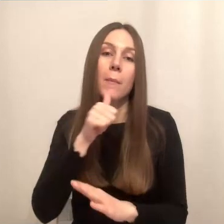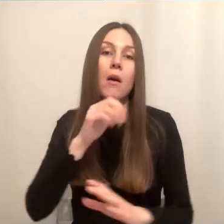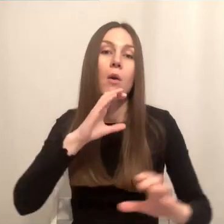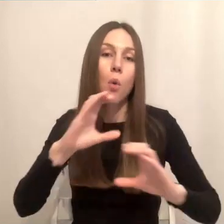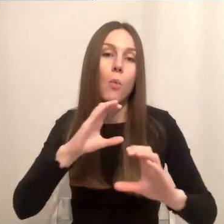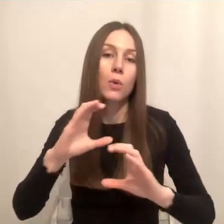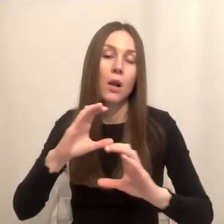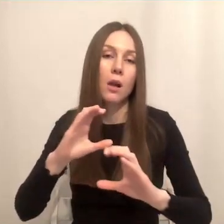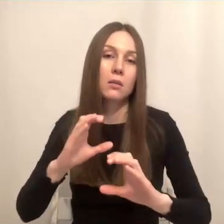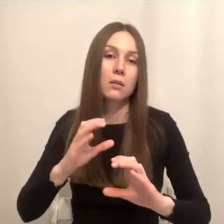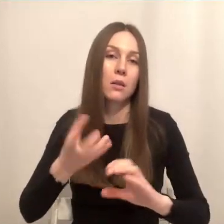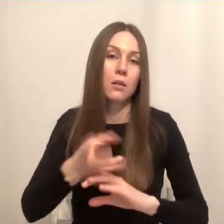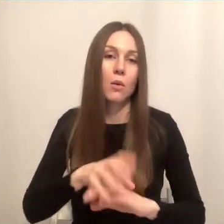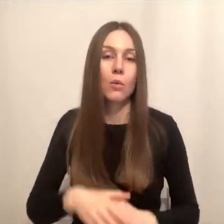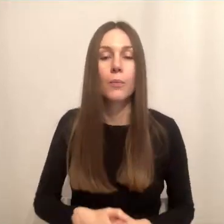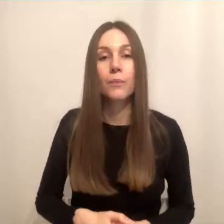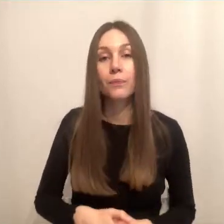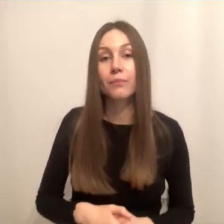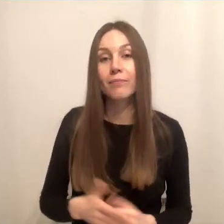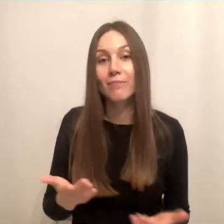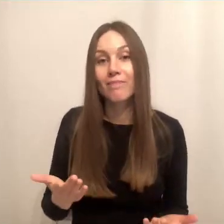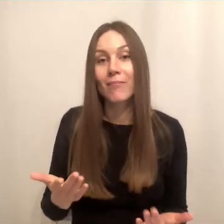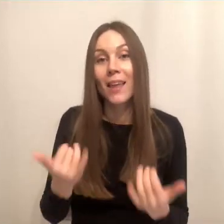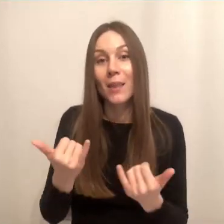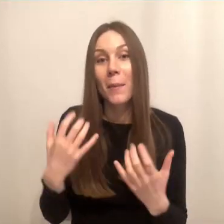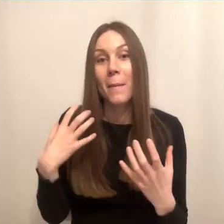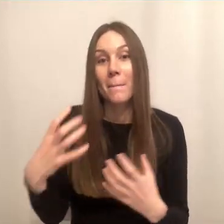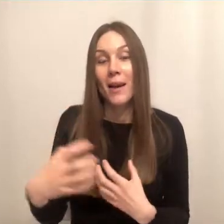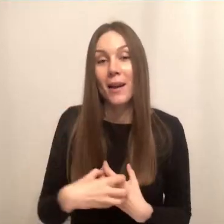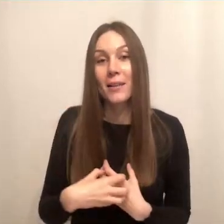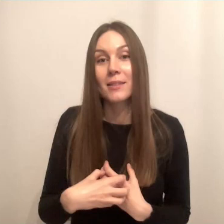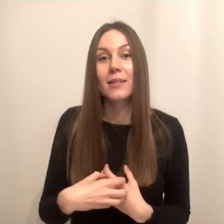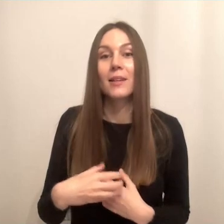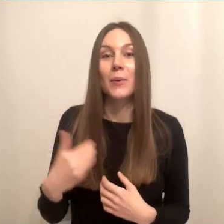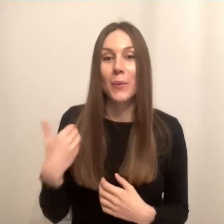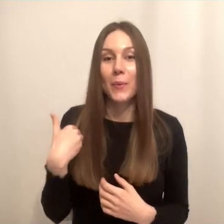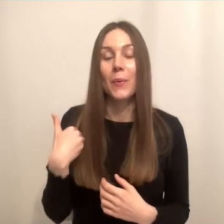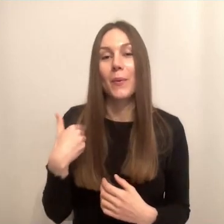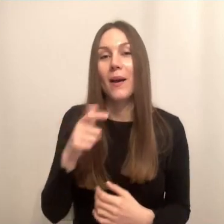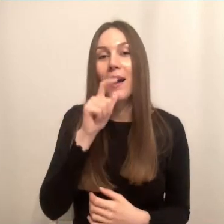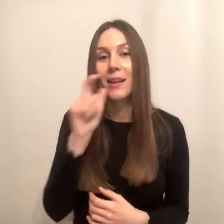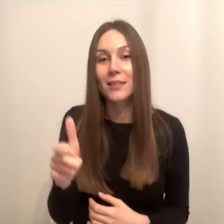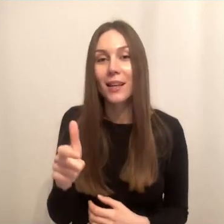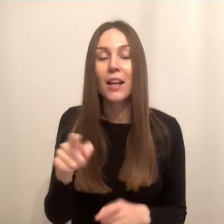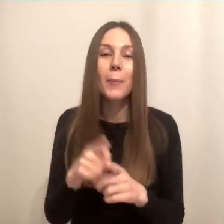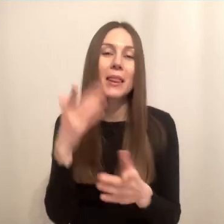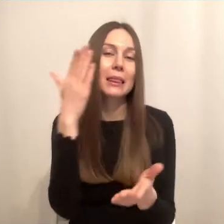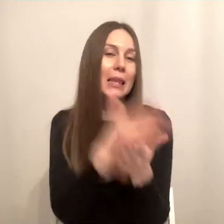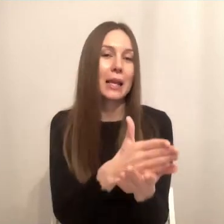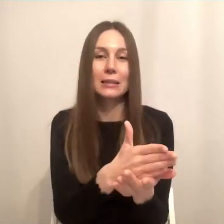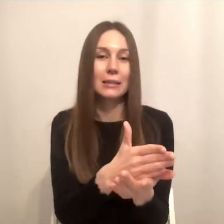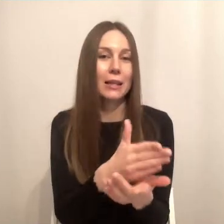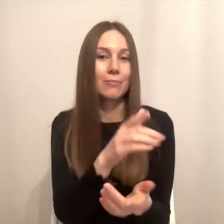Na, kadangi, kaip ir dabartinis meras, matau, labai replikos prašo, čia jūs taip netiesiogiai ar tiesiogiai minit